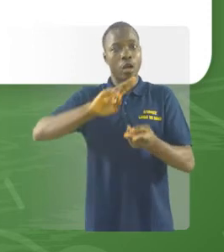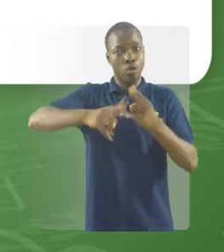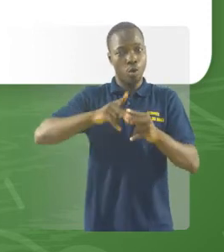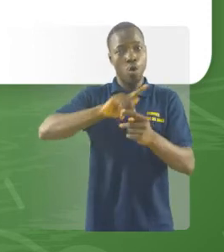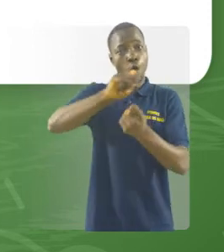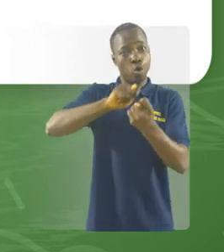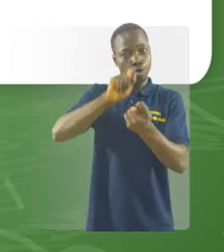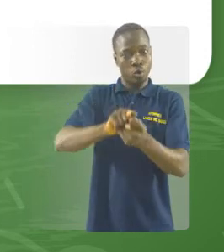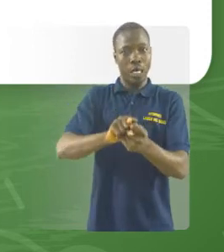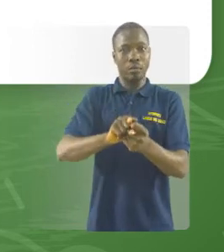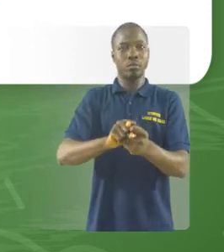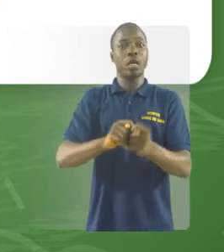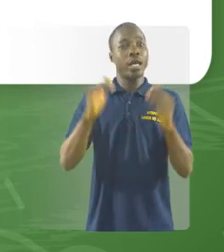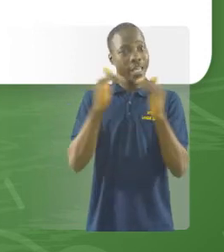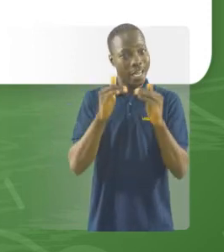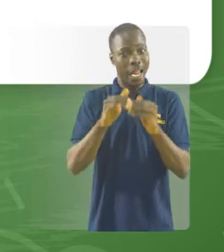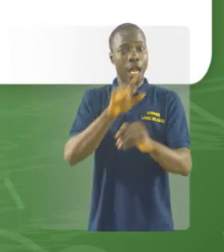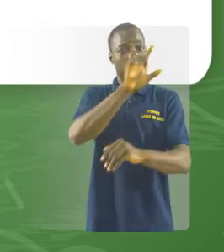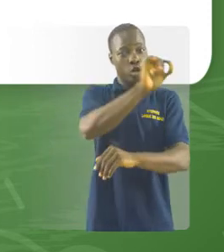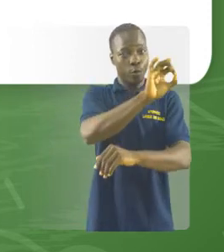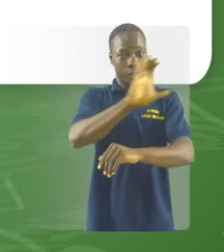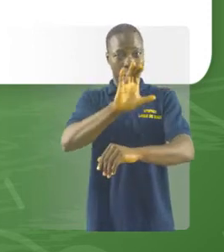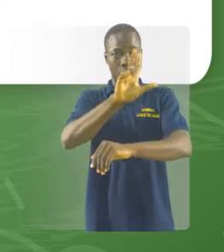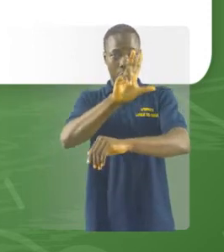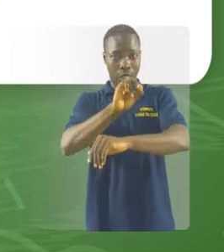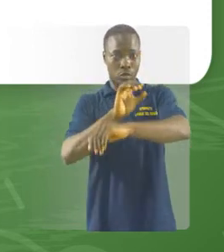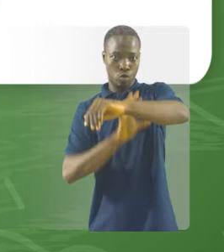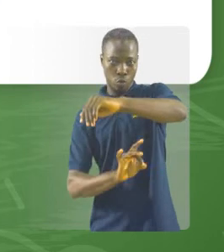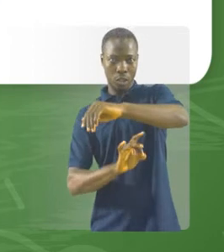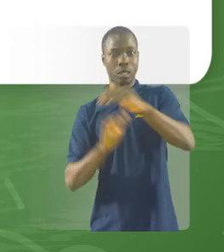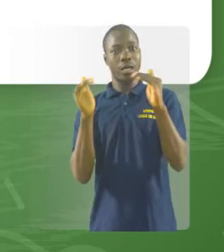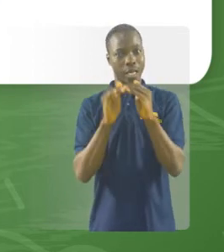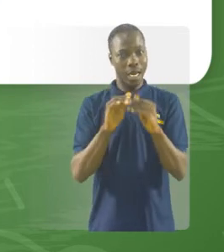donne 930 sur 8 et on obtient